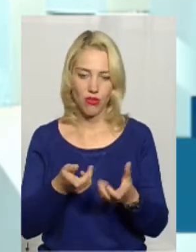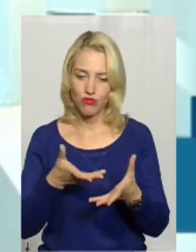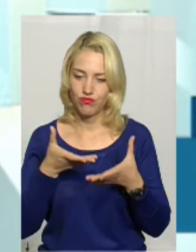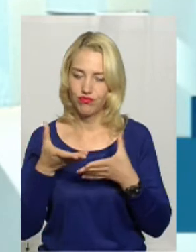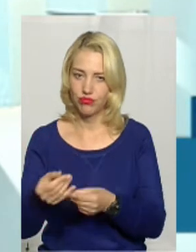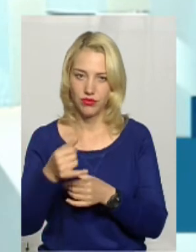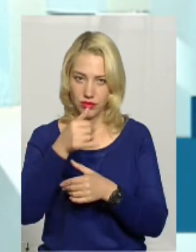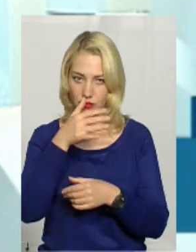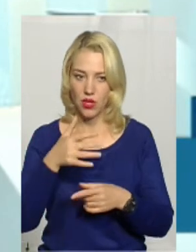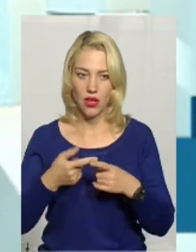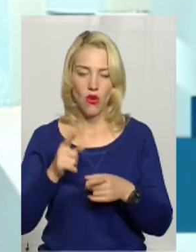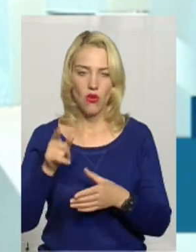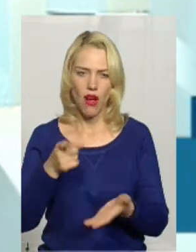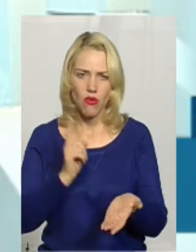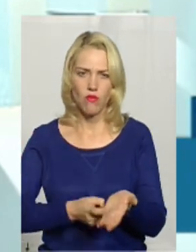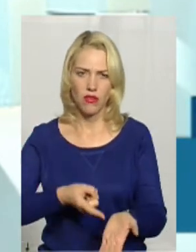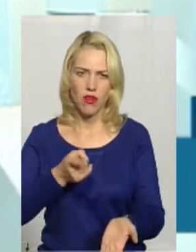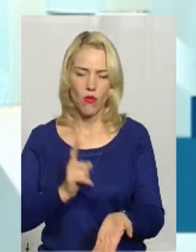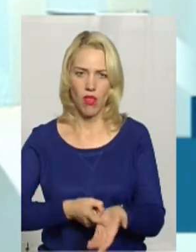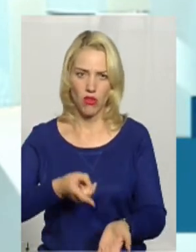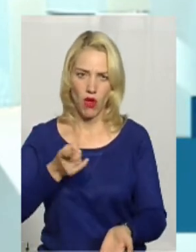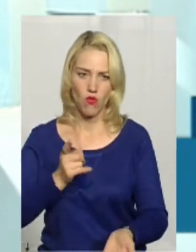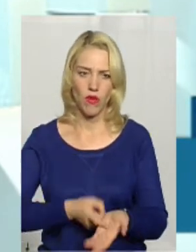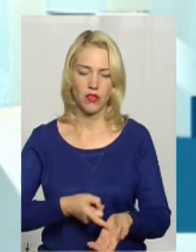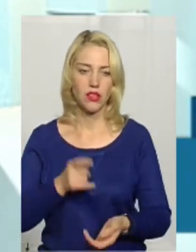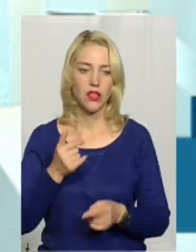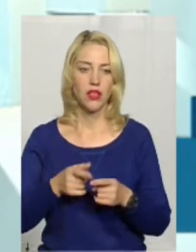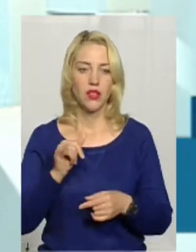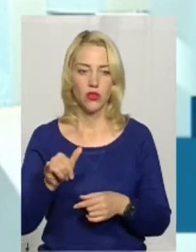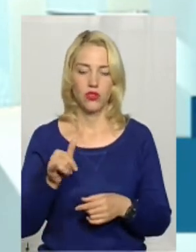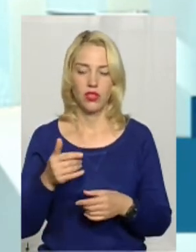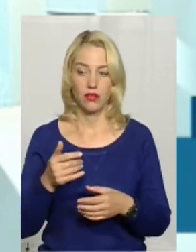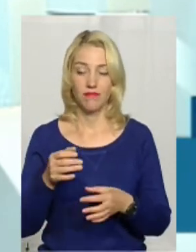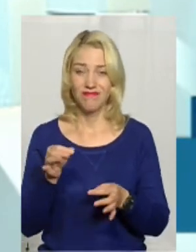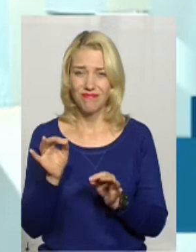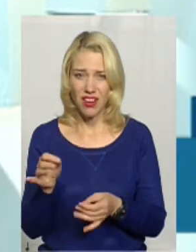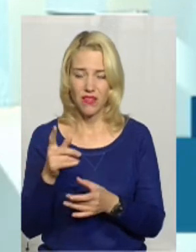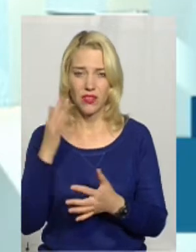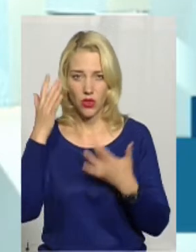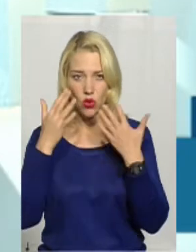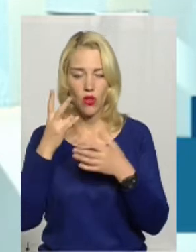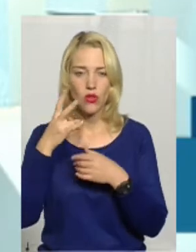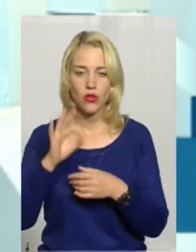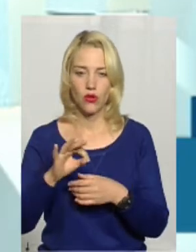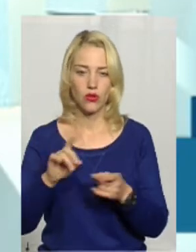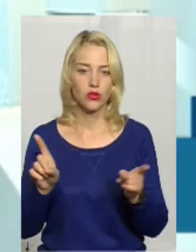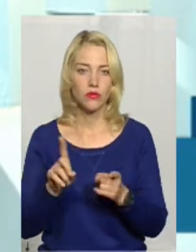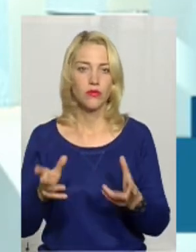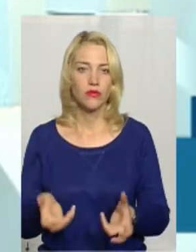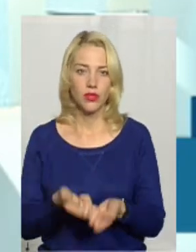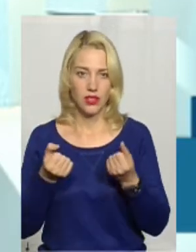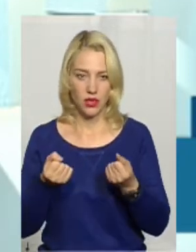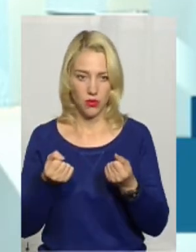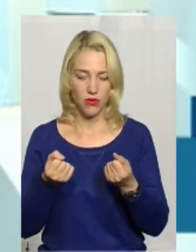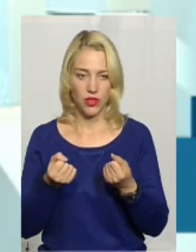в них аргументи, вони взагалі-то недолугі, на нашу думку, але саме болюче те, що підтримується сьогодні, я